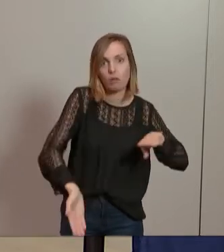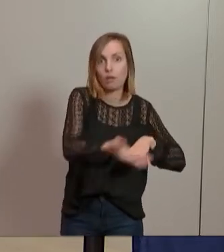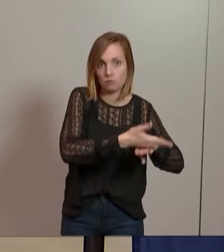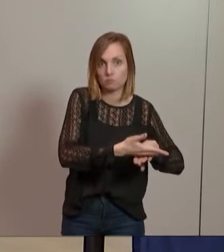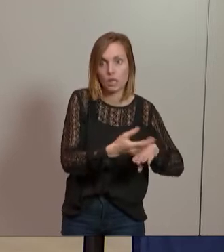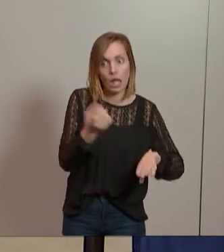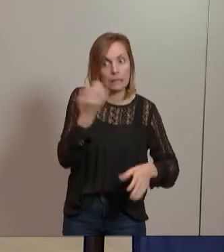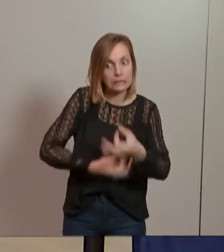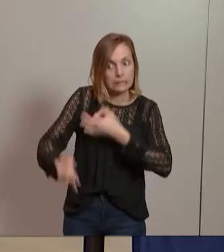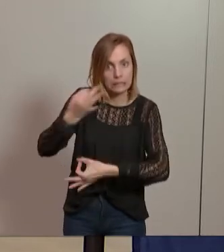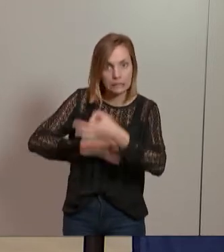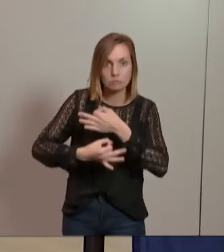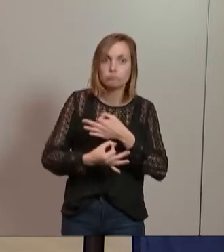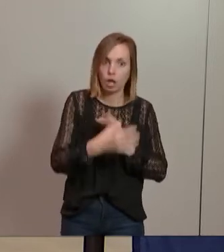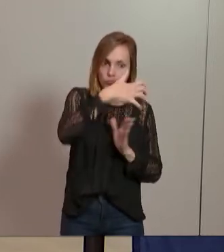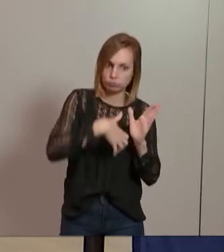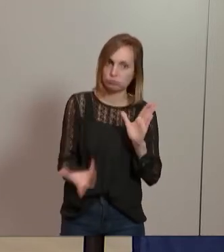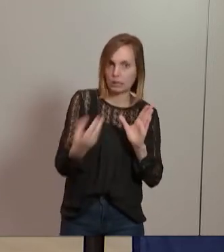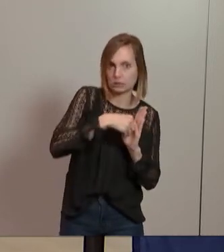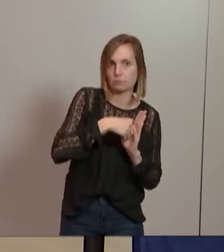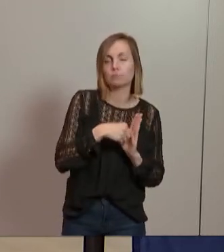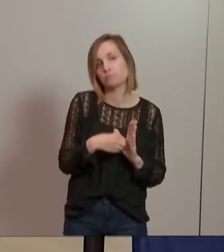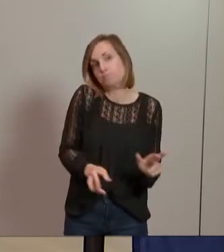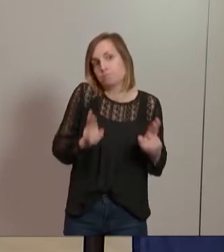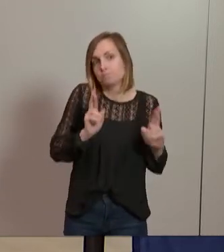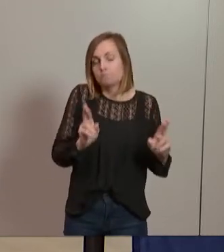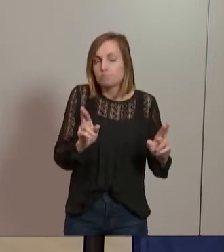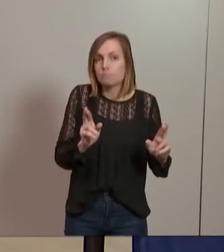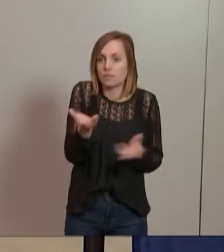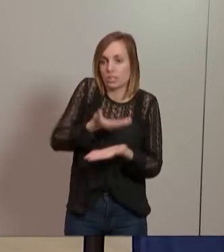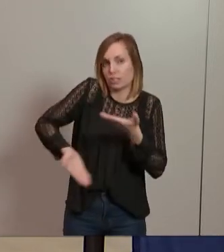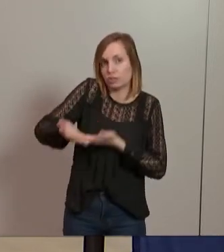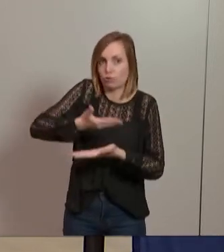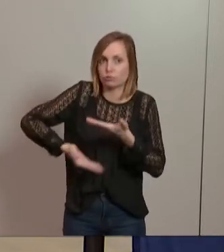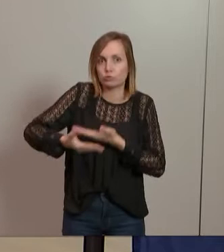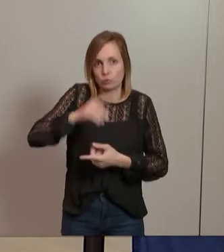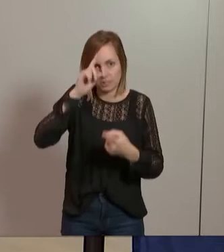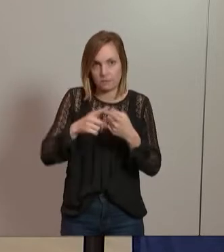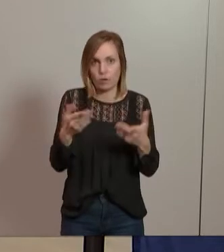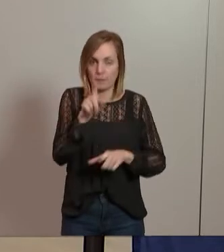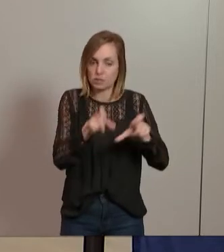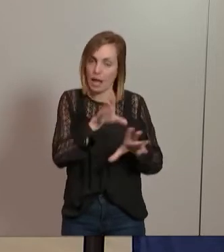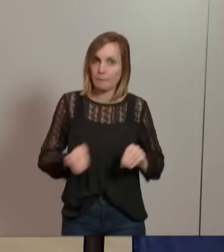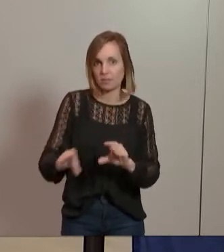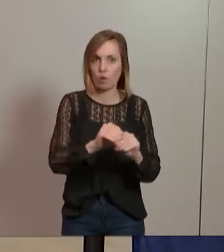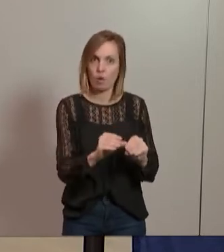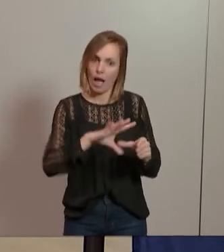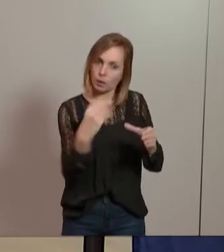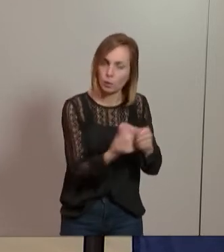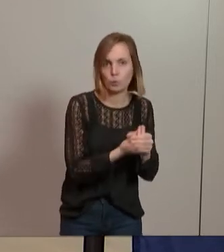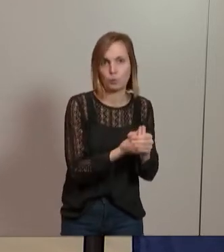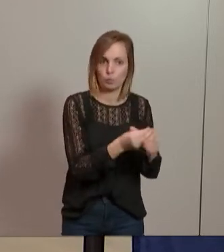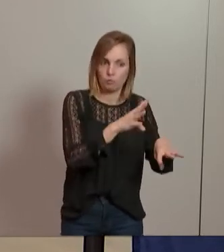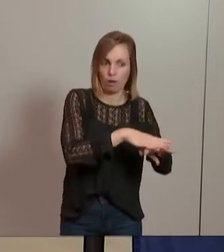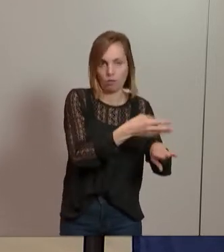remarques ont été intégrées. Donc on espère vraiment que ça permettra de mieux inclure l'ensemble des habitants et des habitantes à l'avenir dans